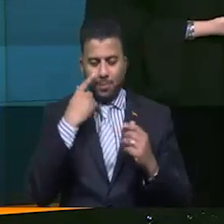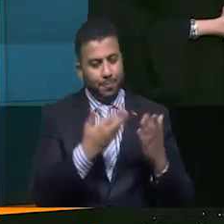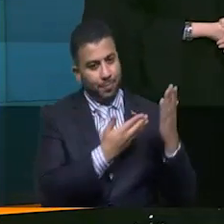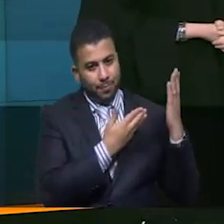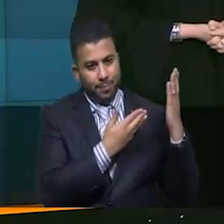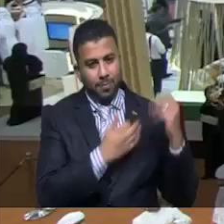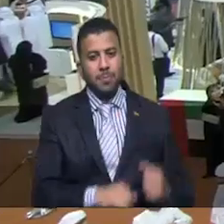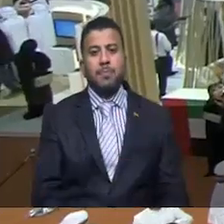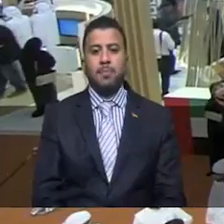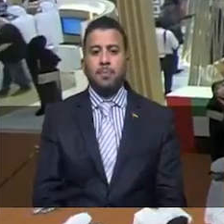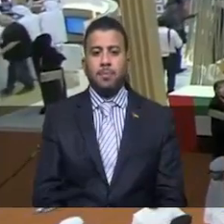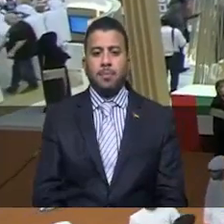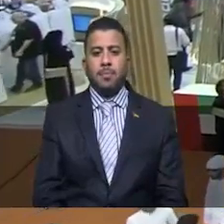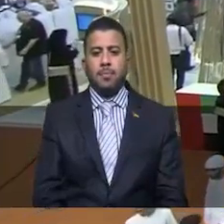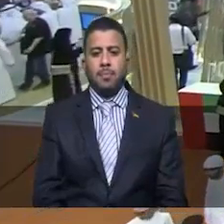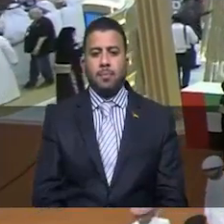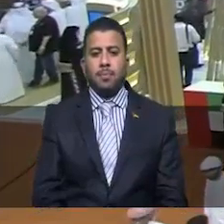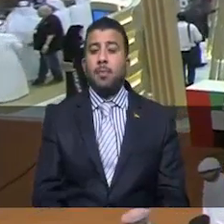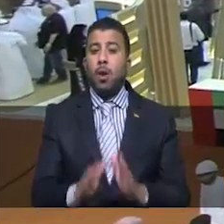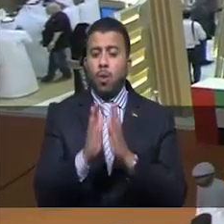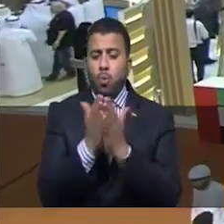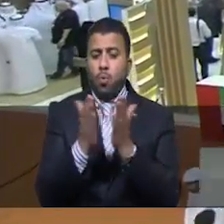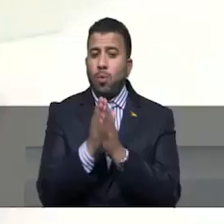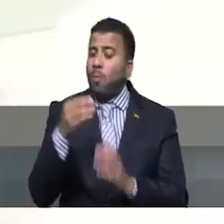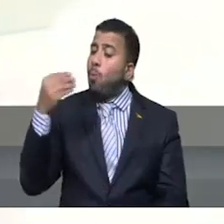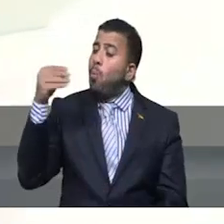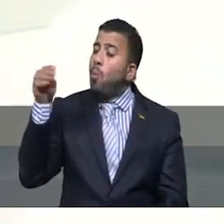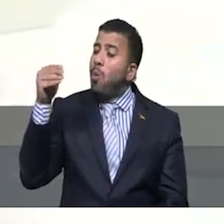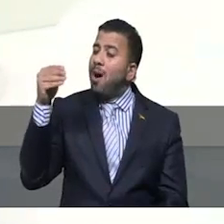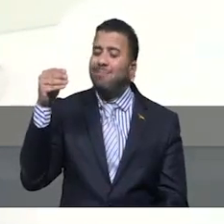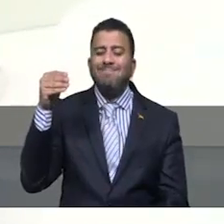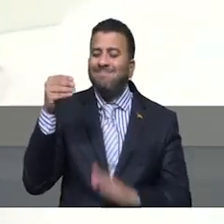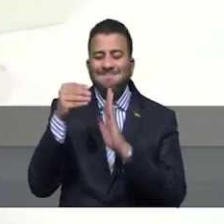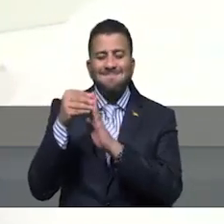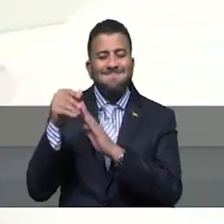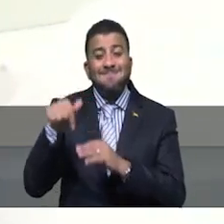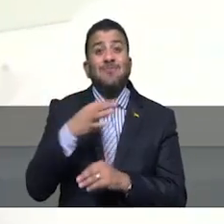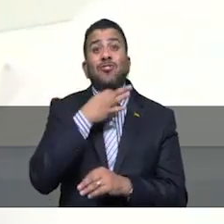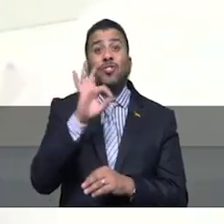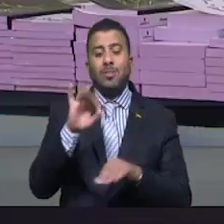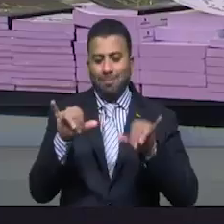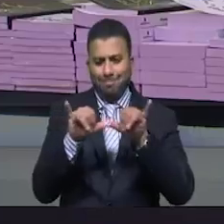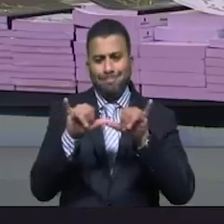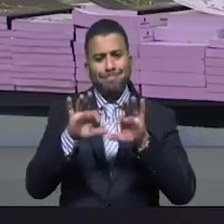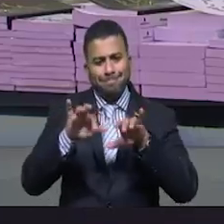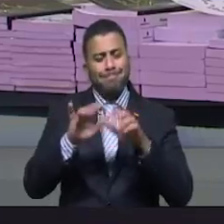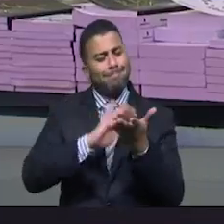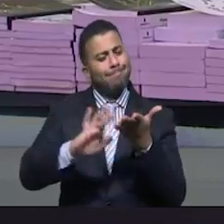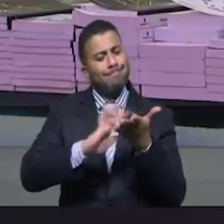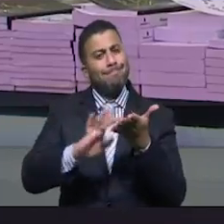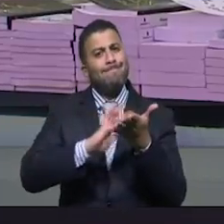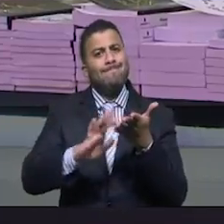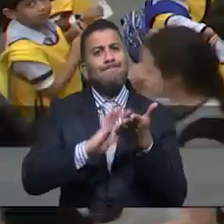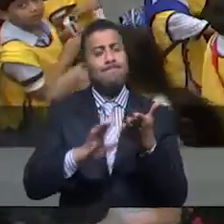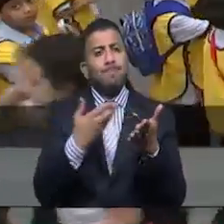هذه المشاركة. من الكتب الورقية إلى عالم التكنولوجيا، ففي معرض الشارقة